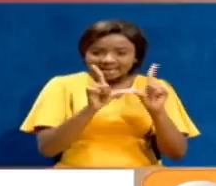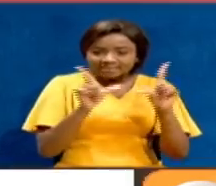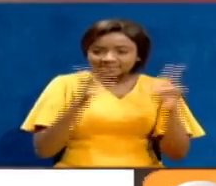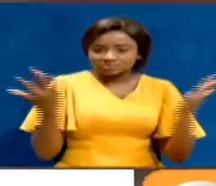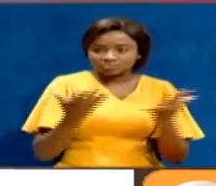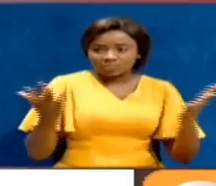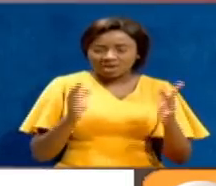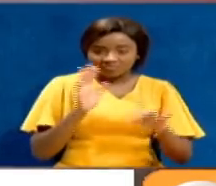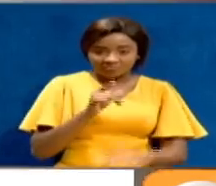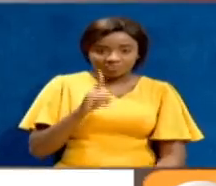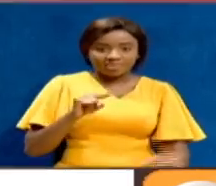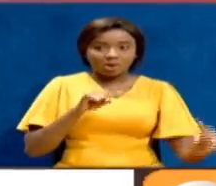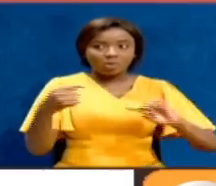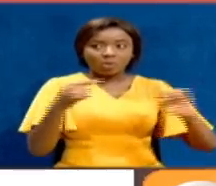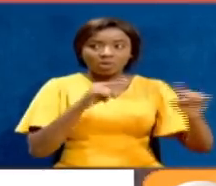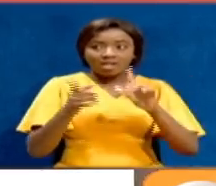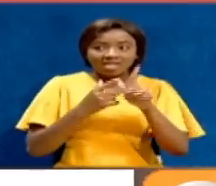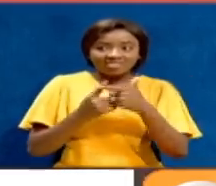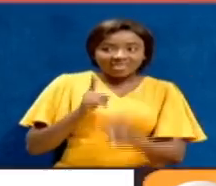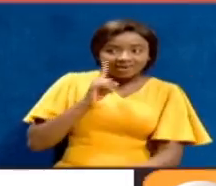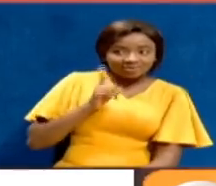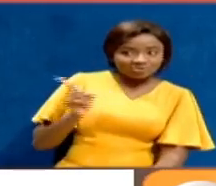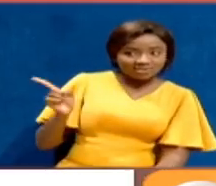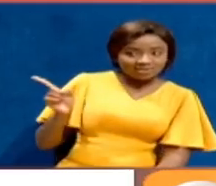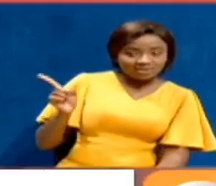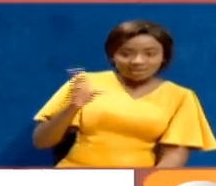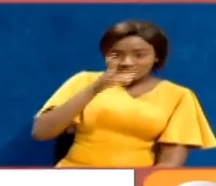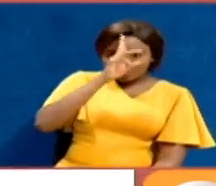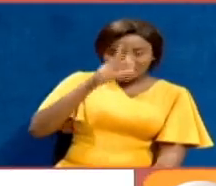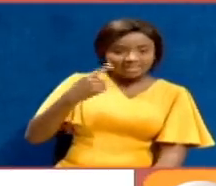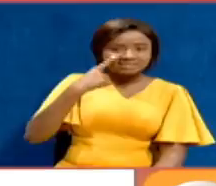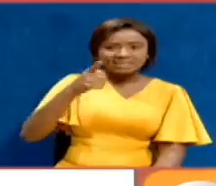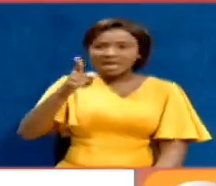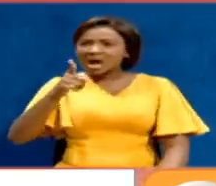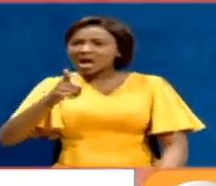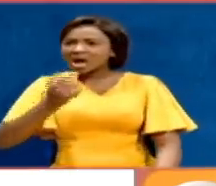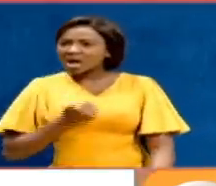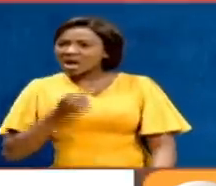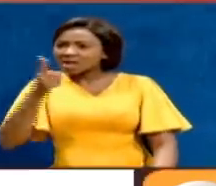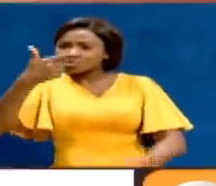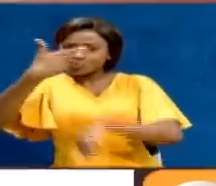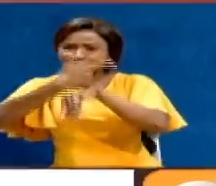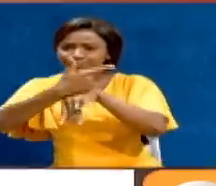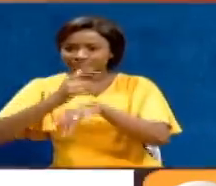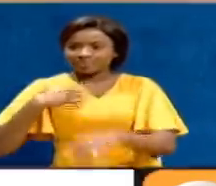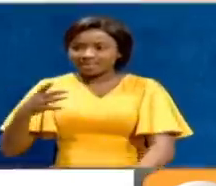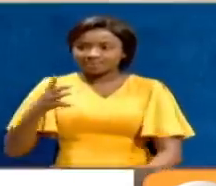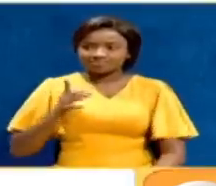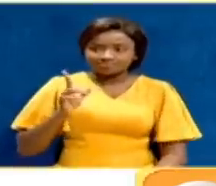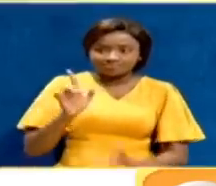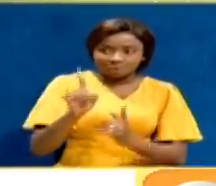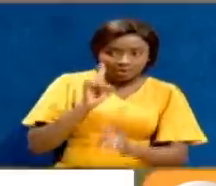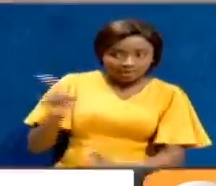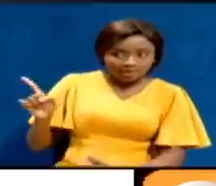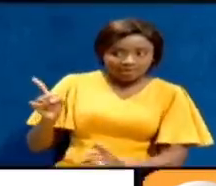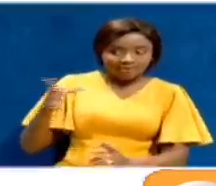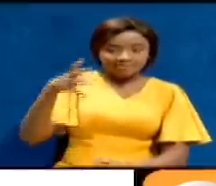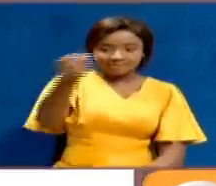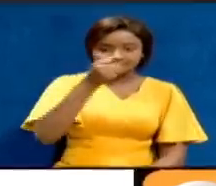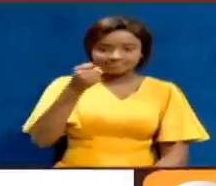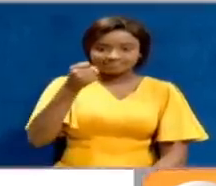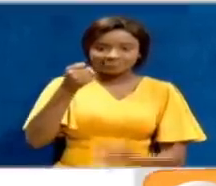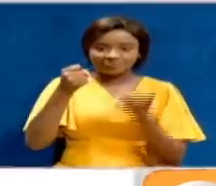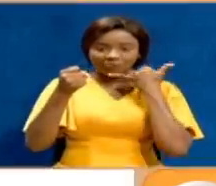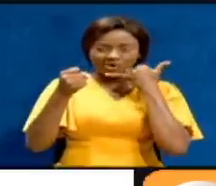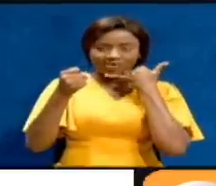wa mtafaruku huo ndipo afisa huyu alimuona dadake Livede akirekodi matukio na kuchukua simu yake.